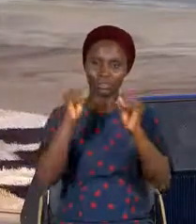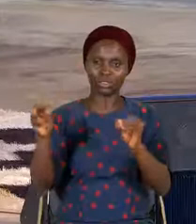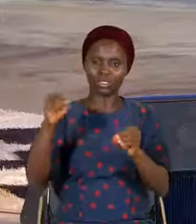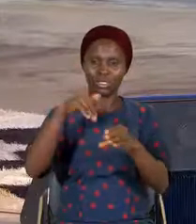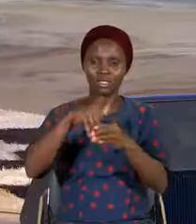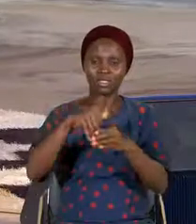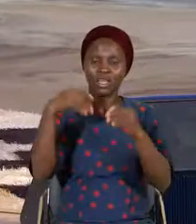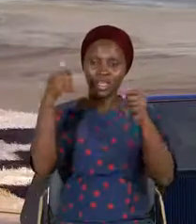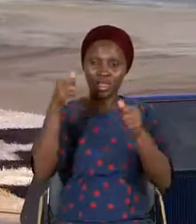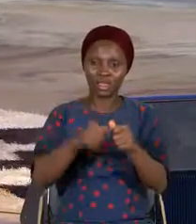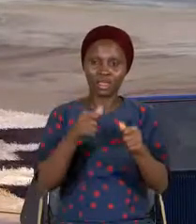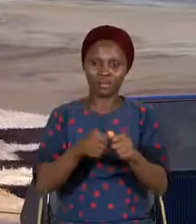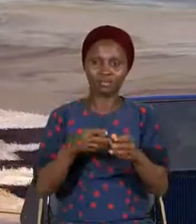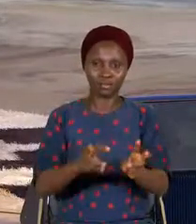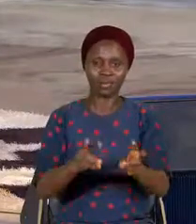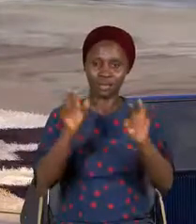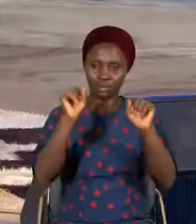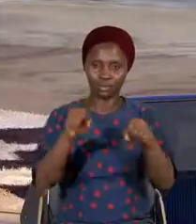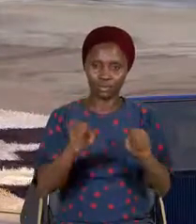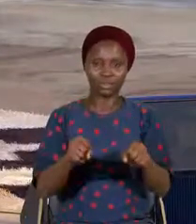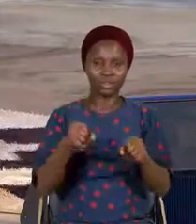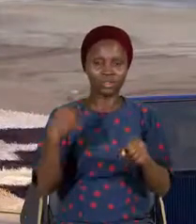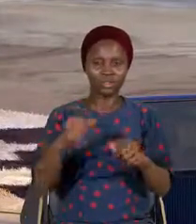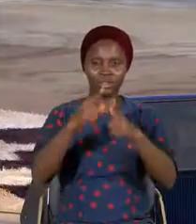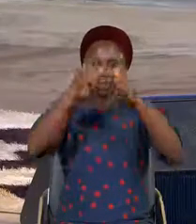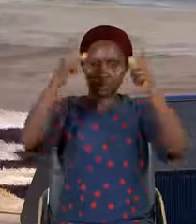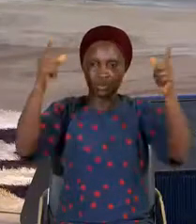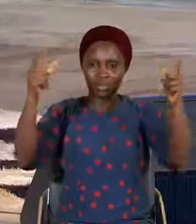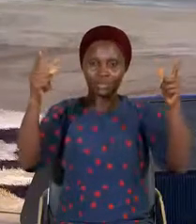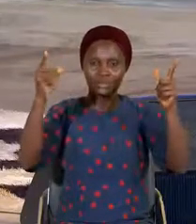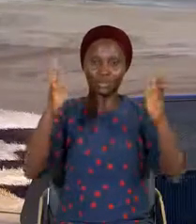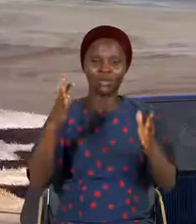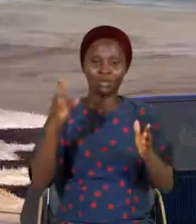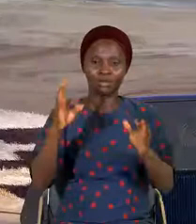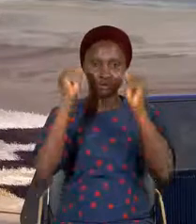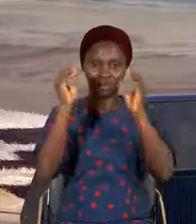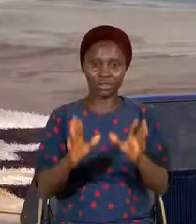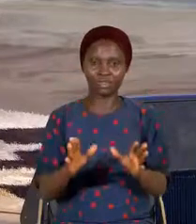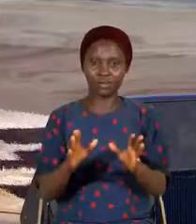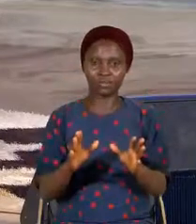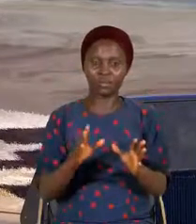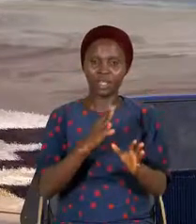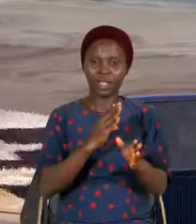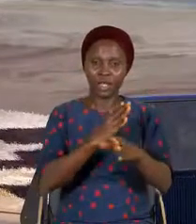maisons avec toutes les méthodes possibles. Il leur enseignait pendant près de